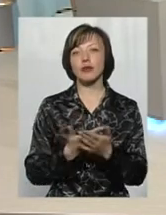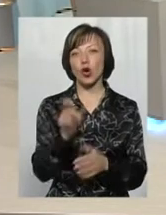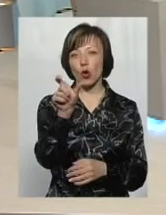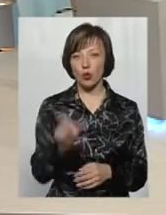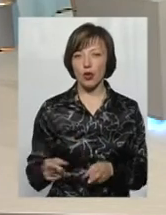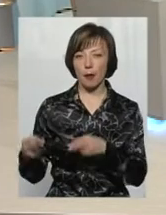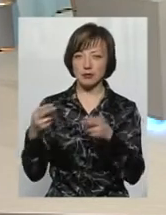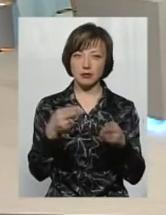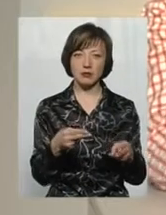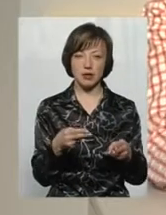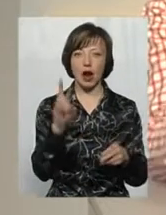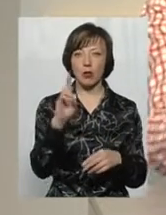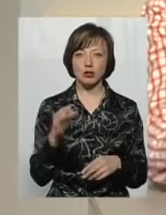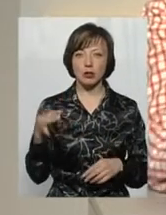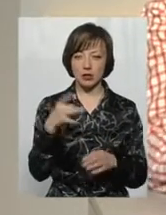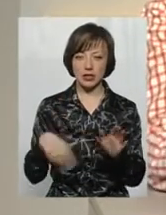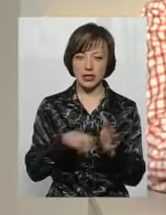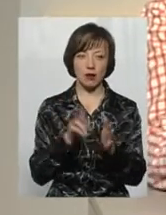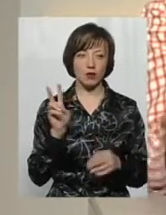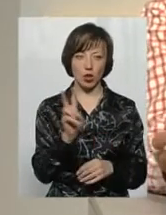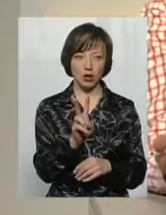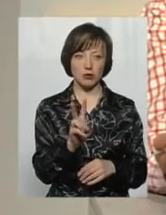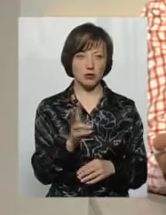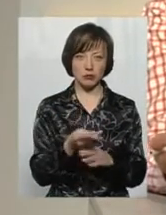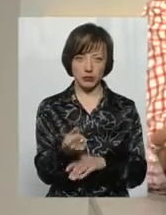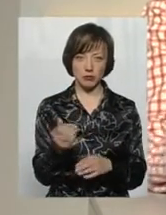до прикладу, з Гімранецького району, сідає в тролейбус, вона